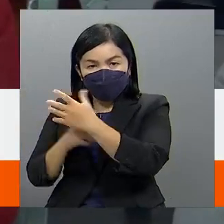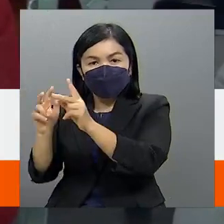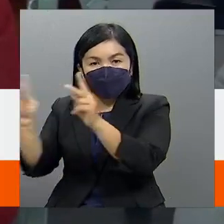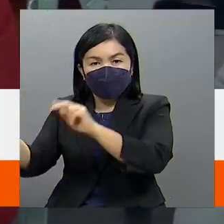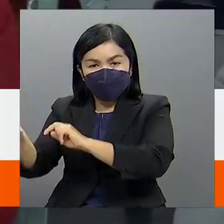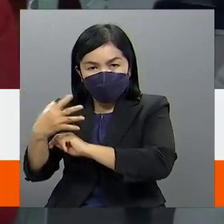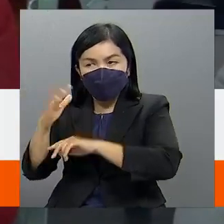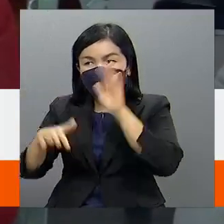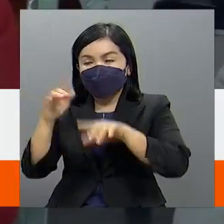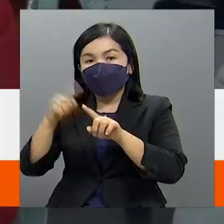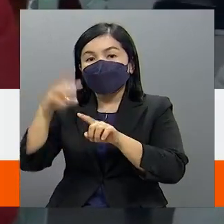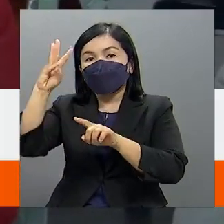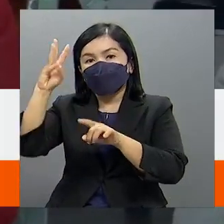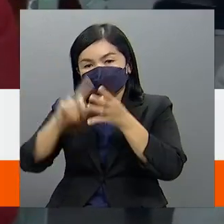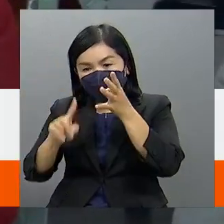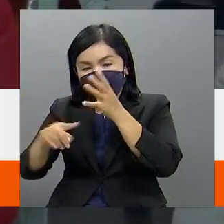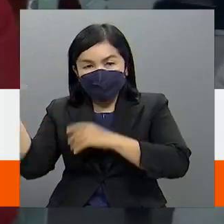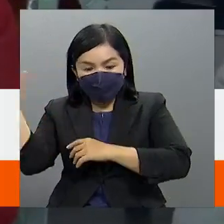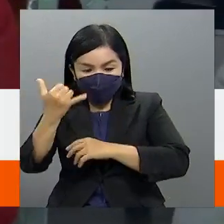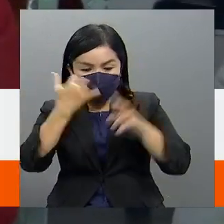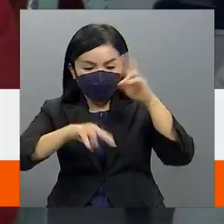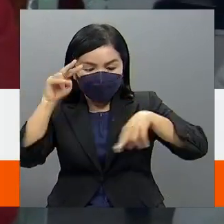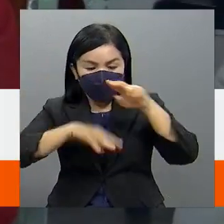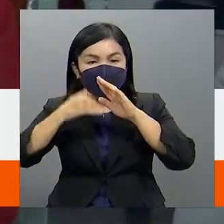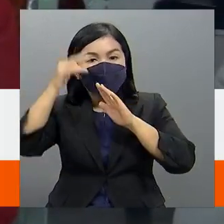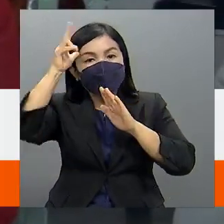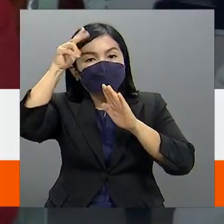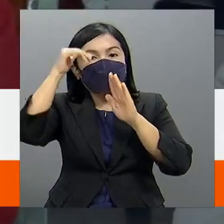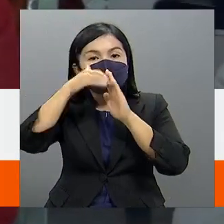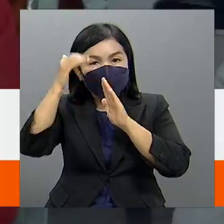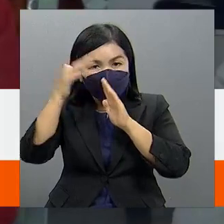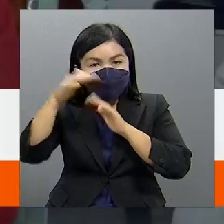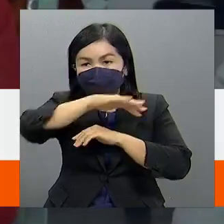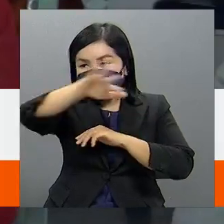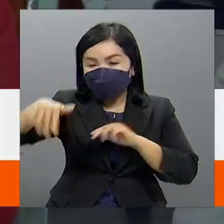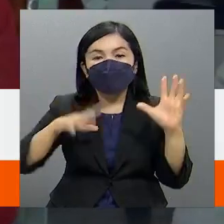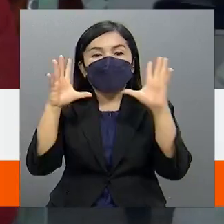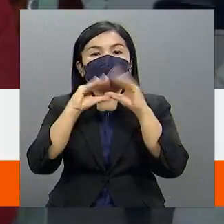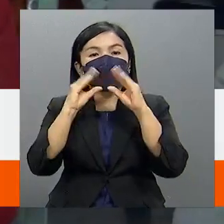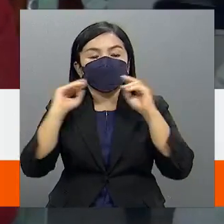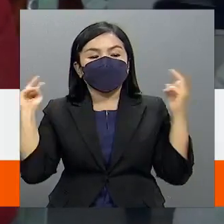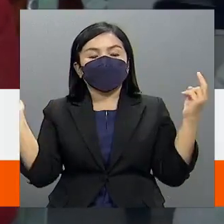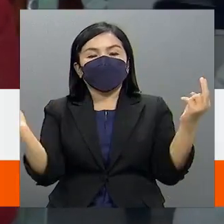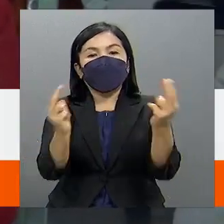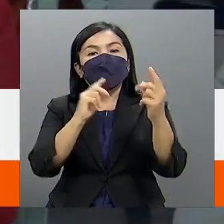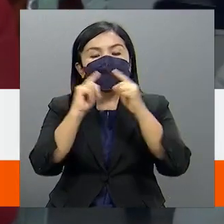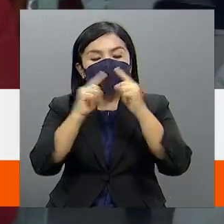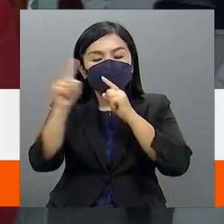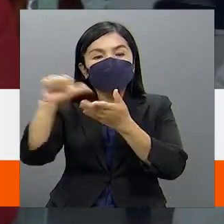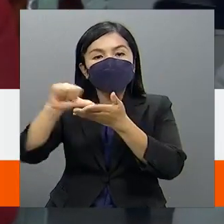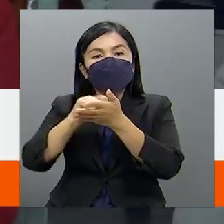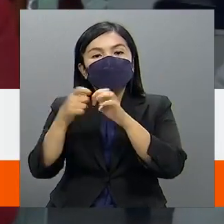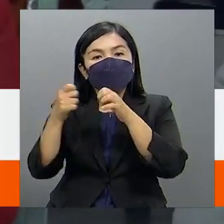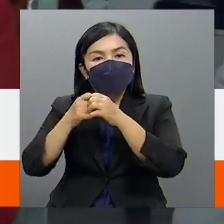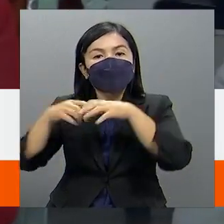มิถุนายนเนี้ยจะลงมาพื้นที่จังหวัดลำปางนะคะแล้วก็เรียกทุกหน่วยงานเข้ามาหาเรือให้แก้ไขปัญหาเรื่องนี้ร่วมคือ